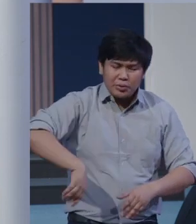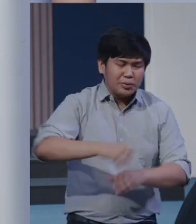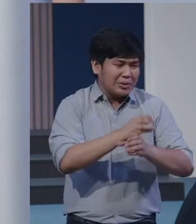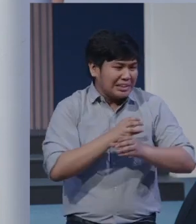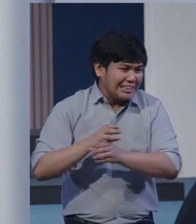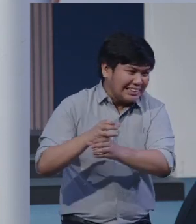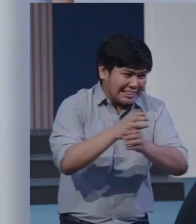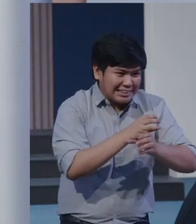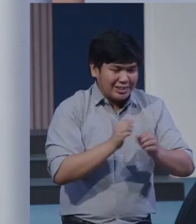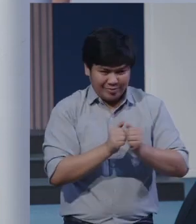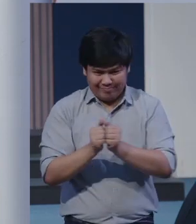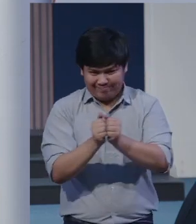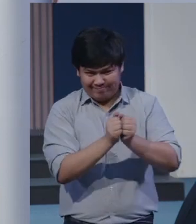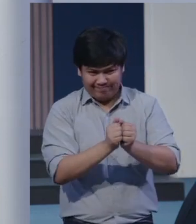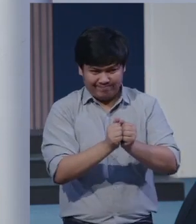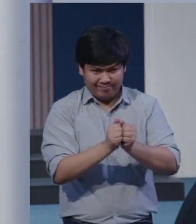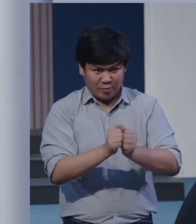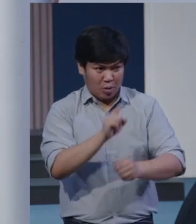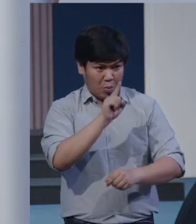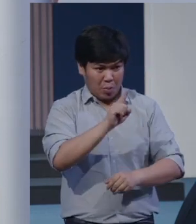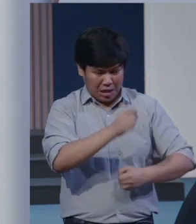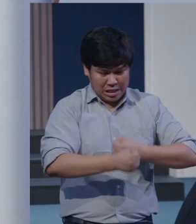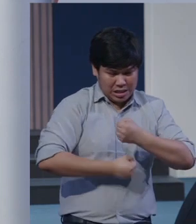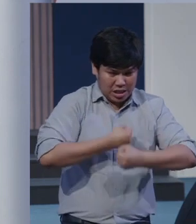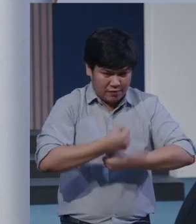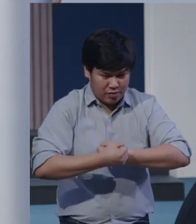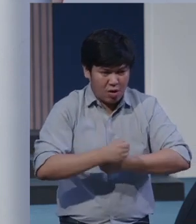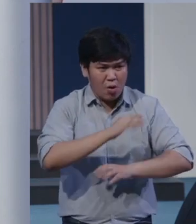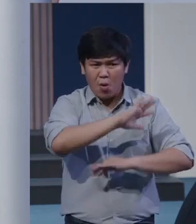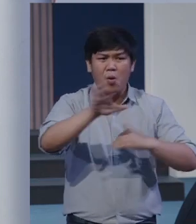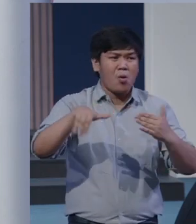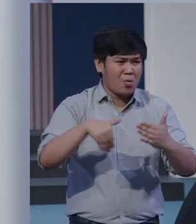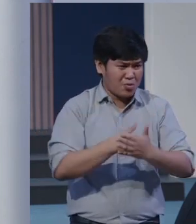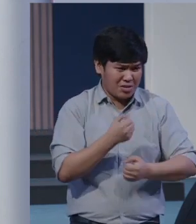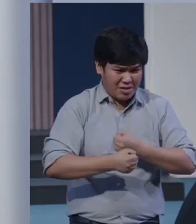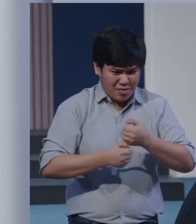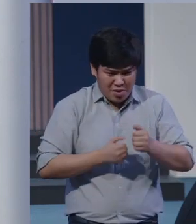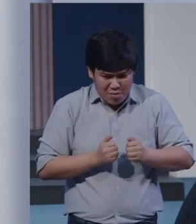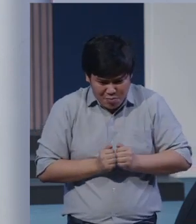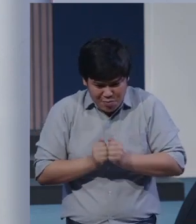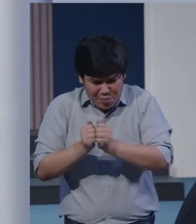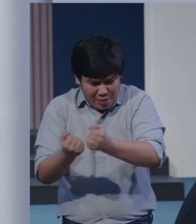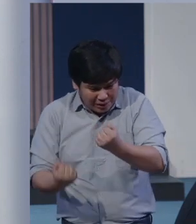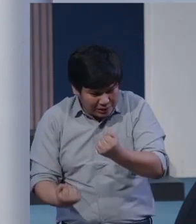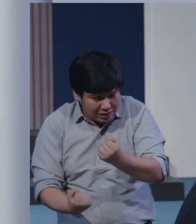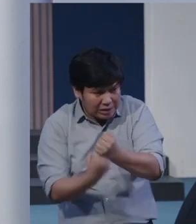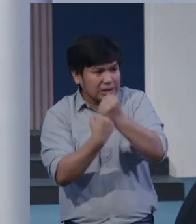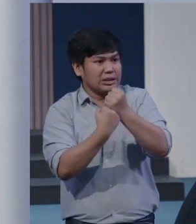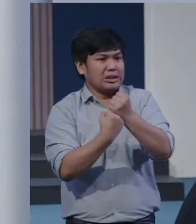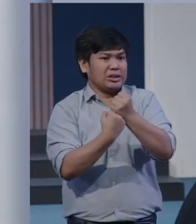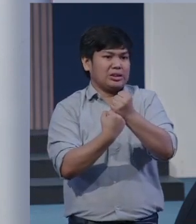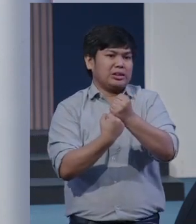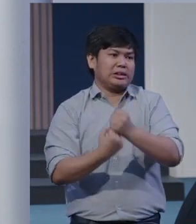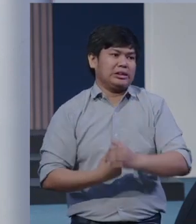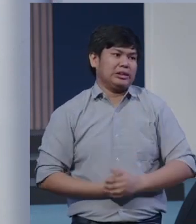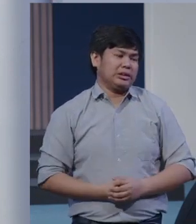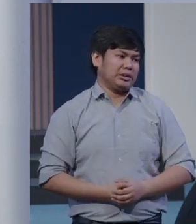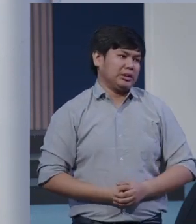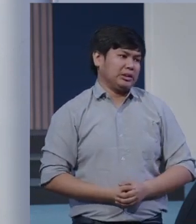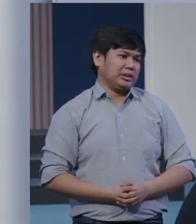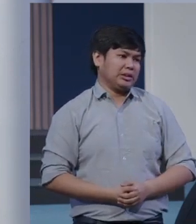suffer together If one member is honored all Rejoice together ganon po dapat sa